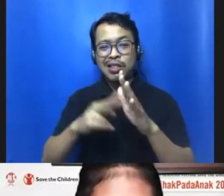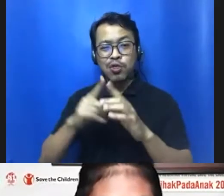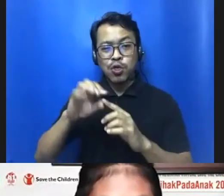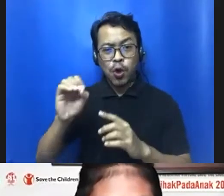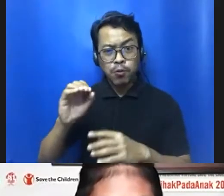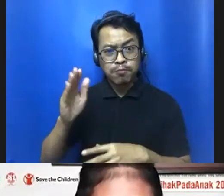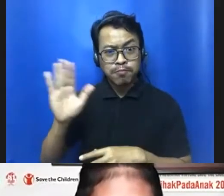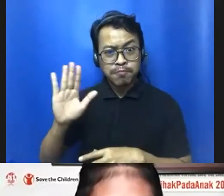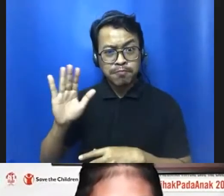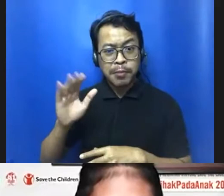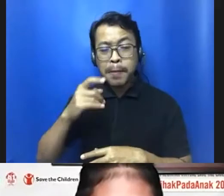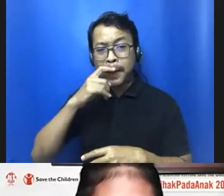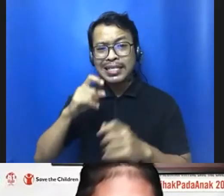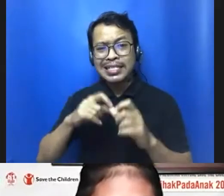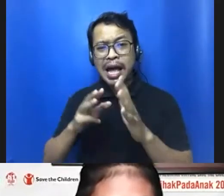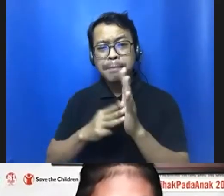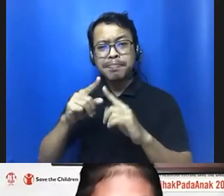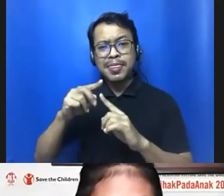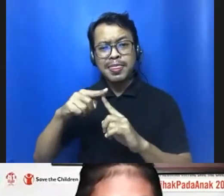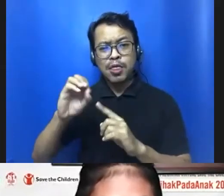Samto sudah bergabung bersama kami?